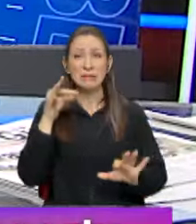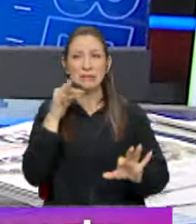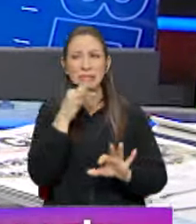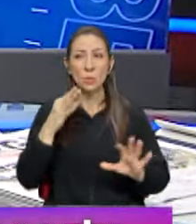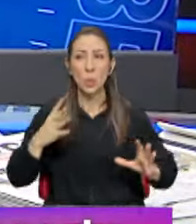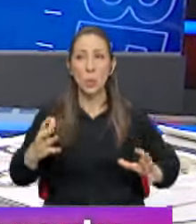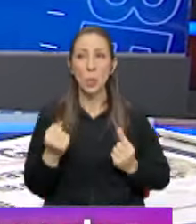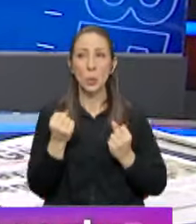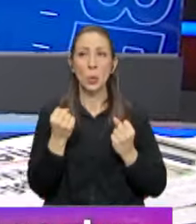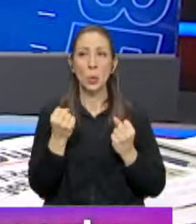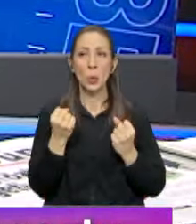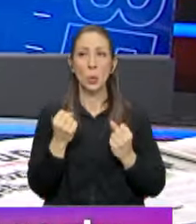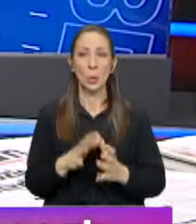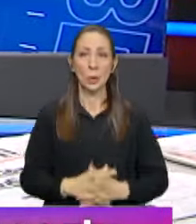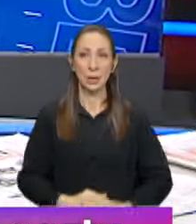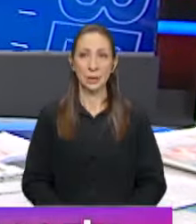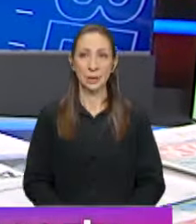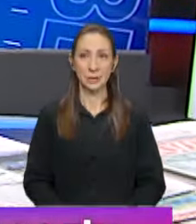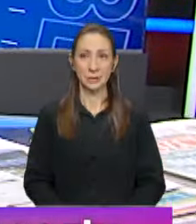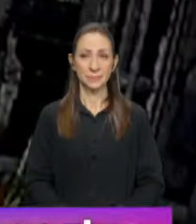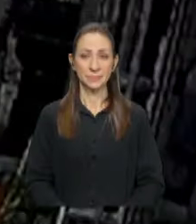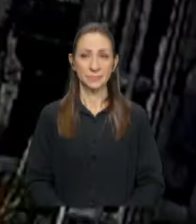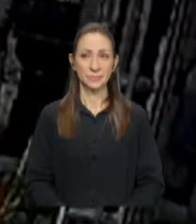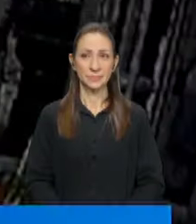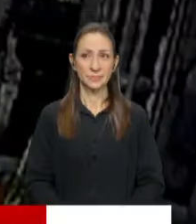kıl payı dönüldü.